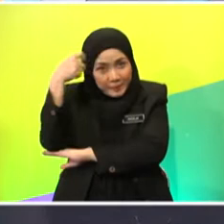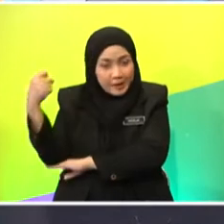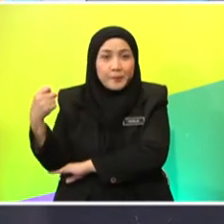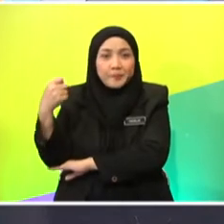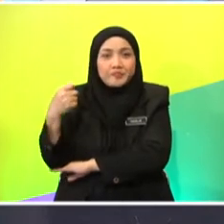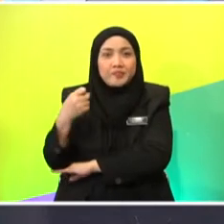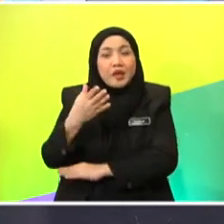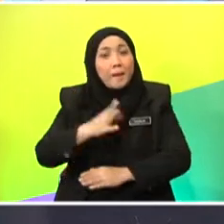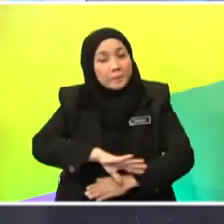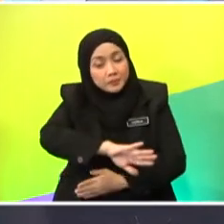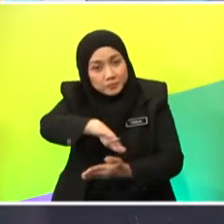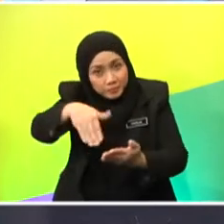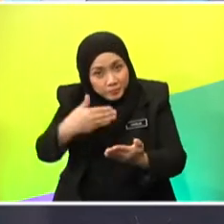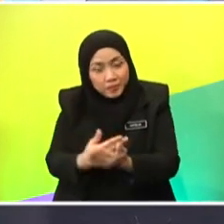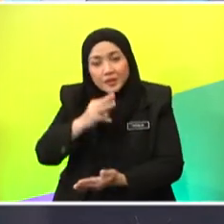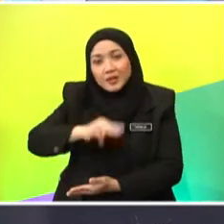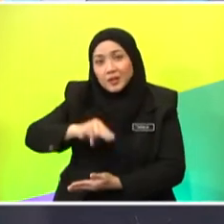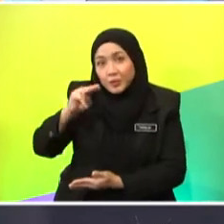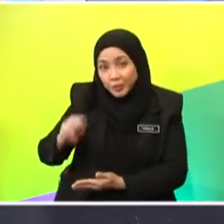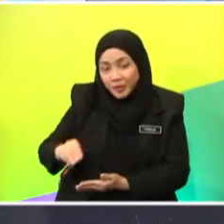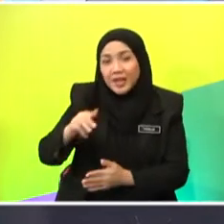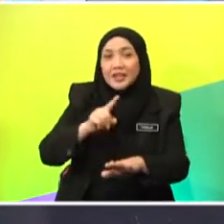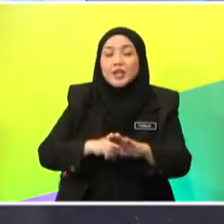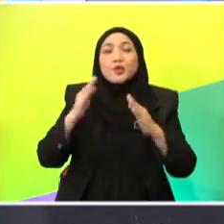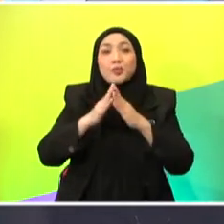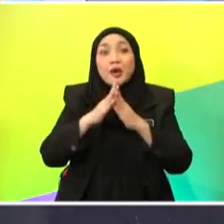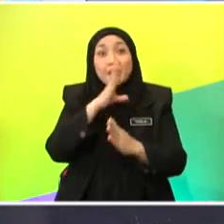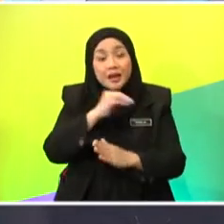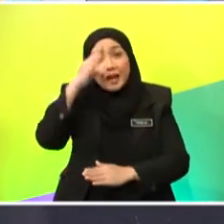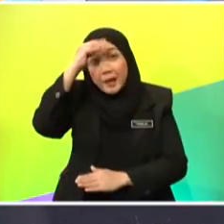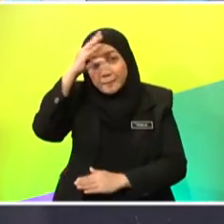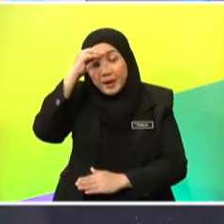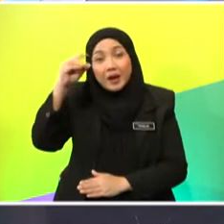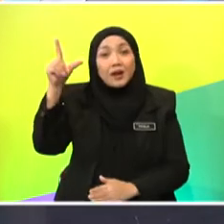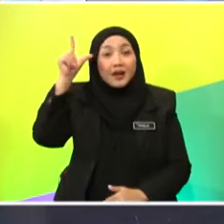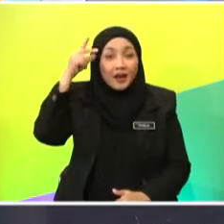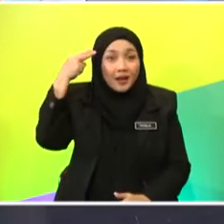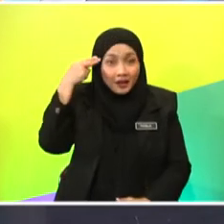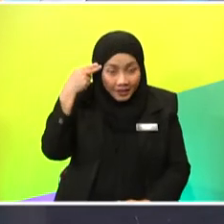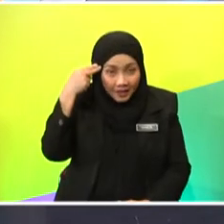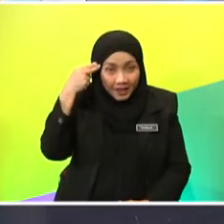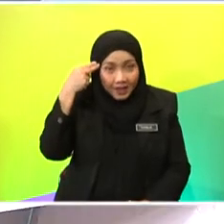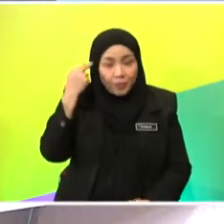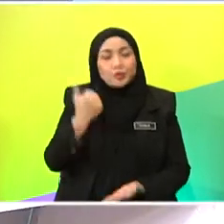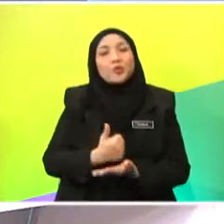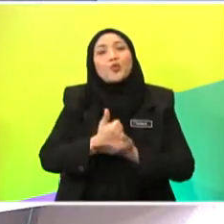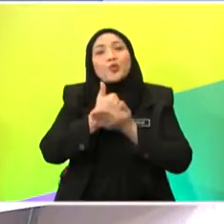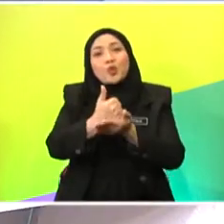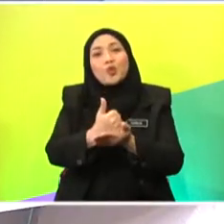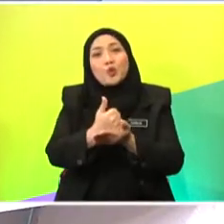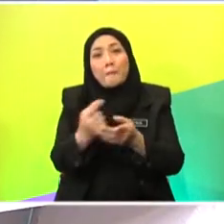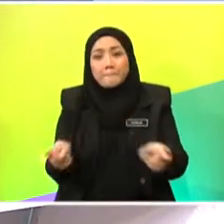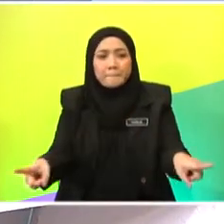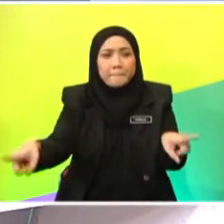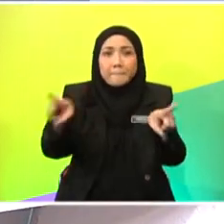rumah abah Hakim dekat sini bantu cek gu untuk kita padankan objek dengan